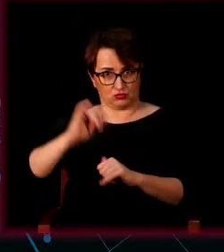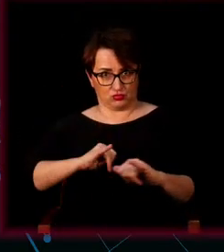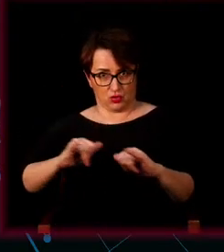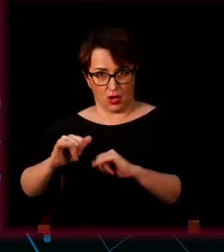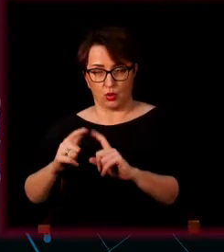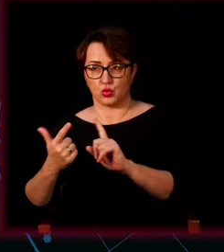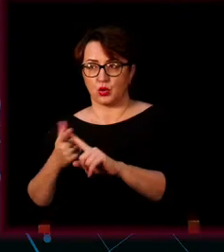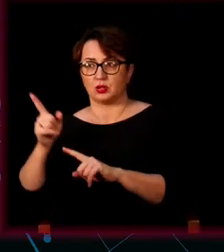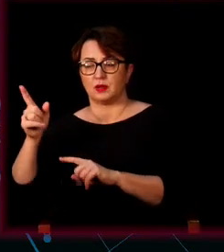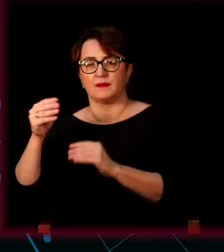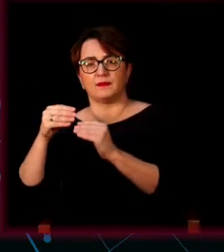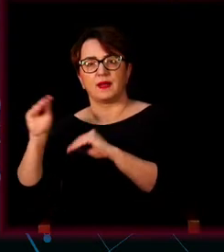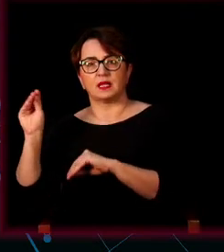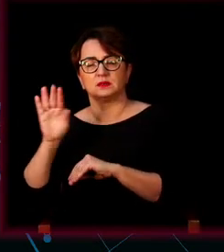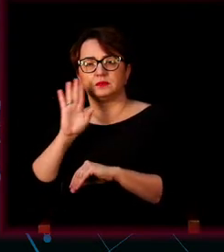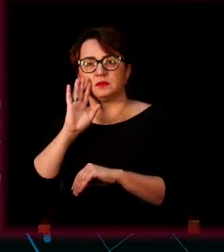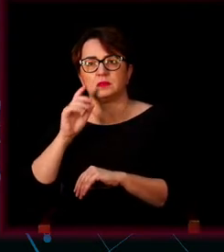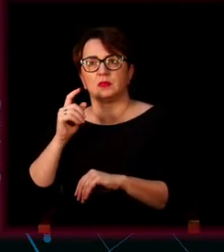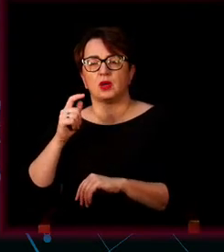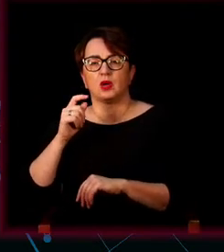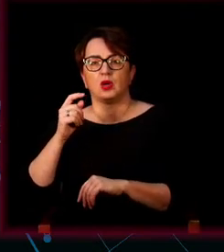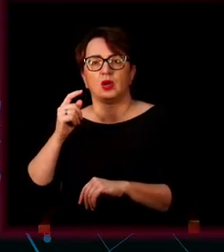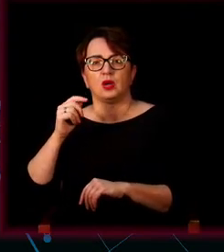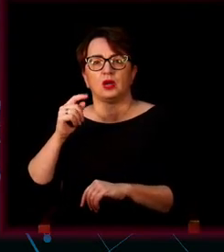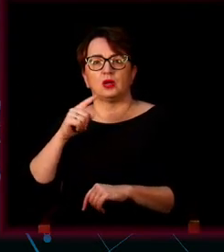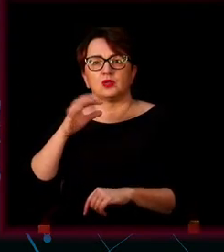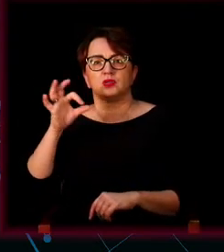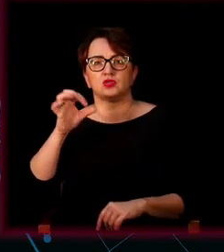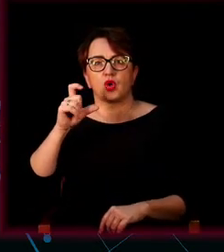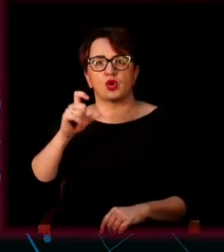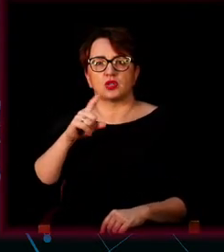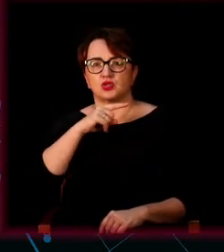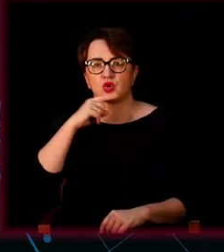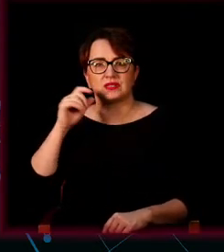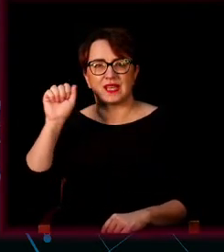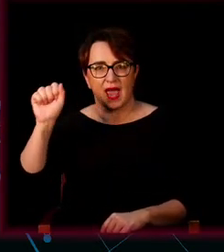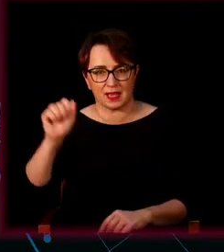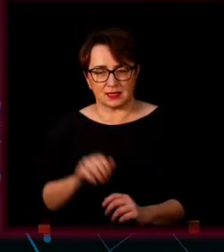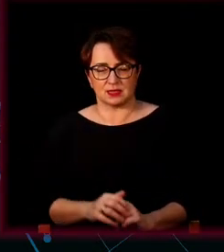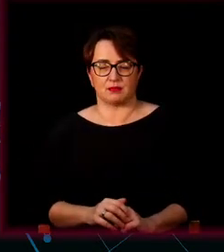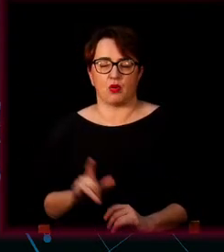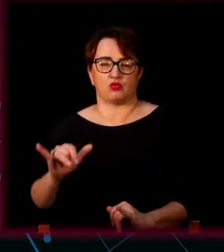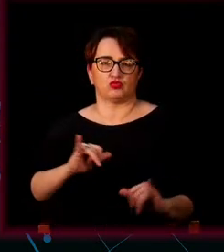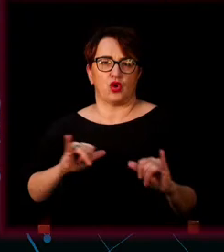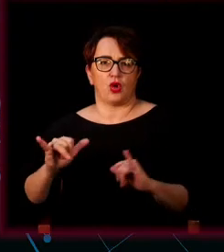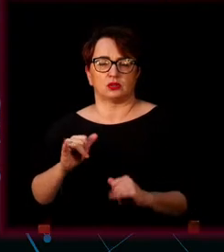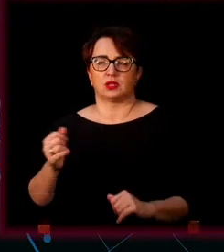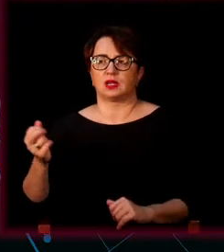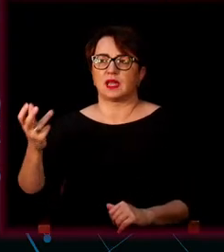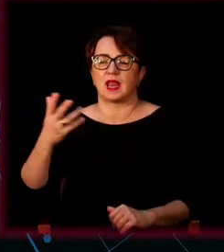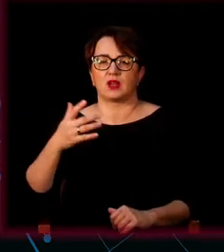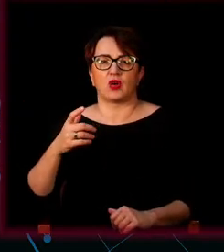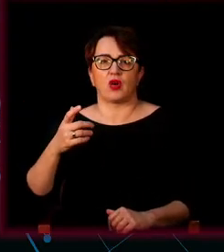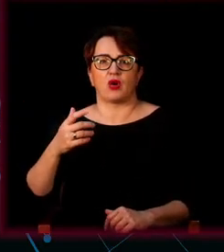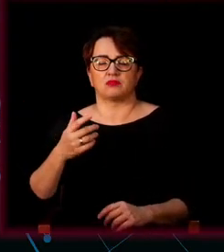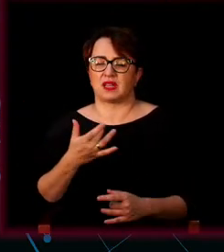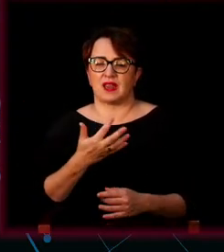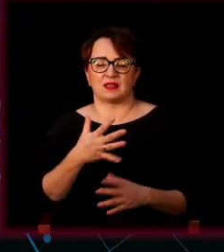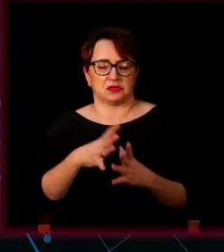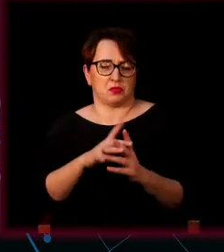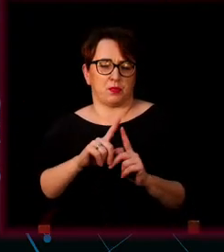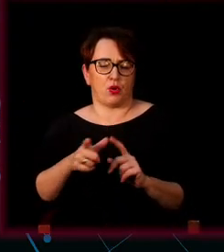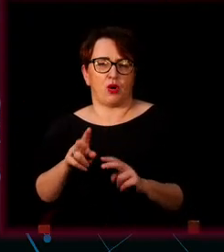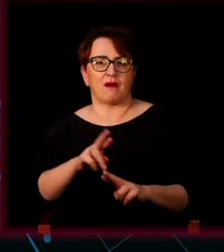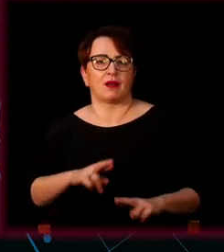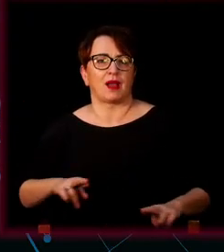to państwo bardziej przypomina taką socjalistyczną republikę, która jest rządzona przez kilkunastoosobową radę